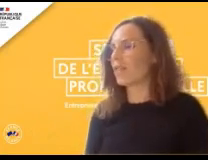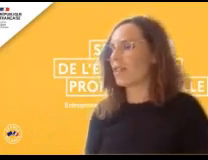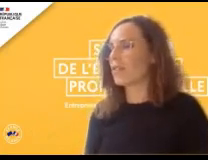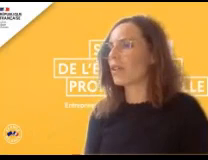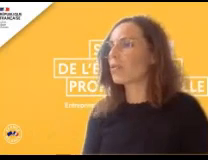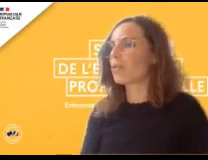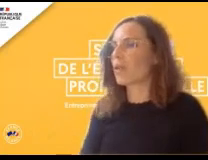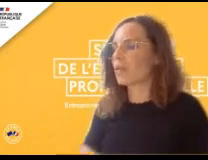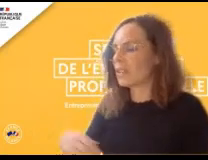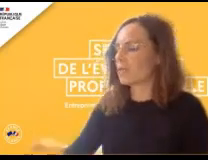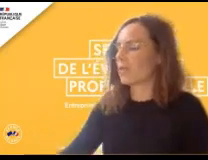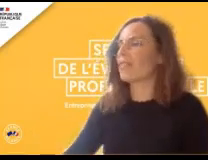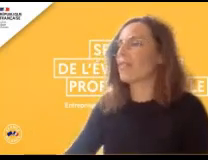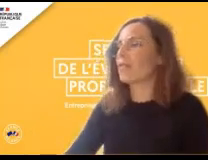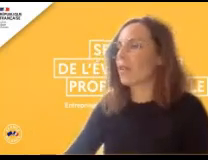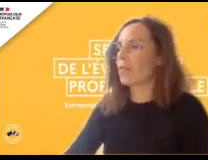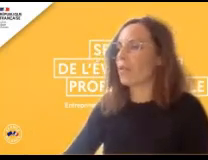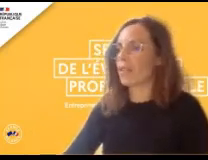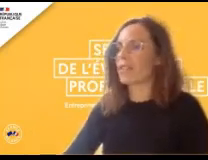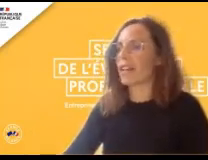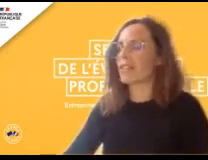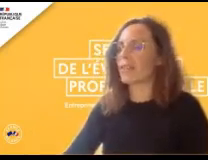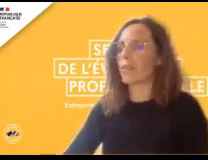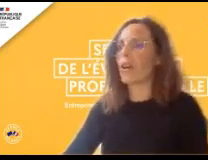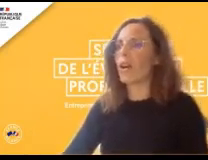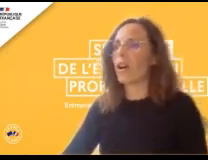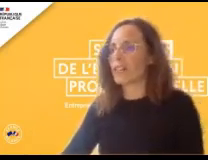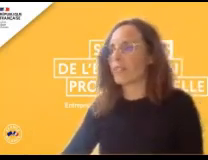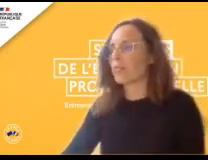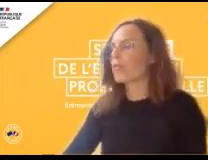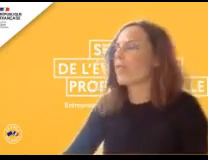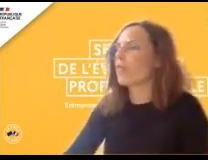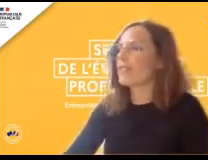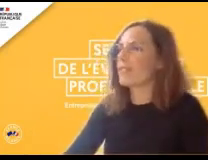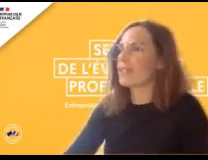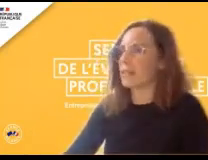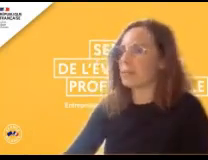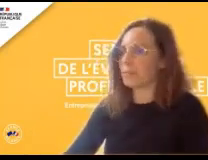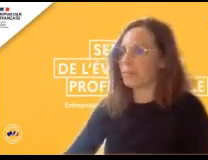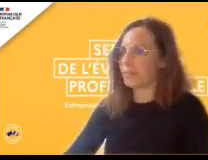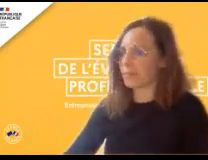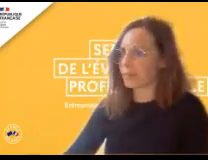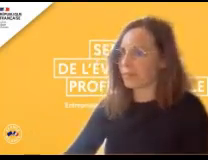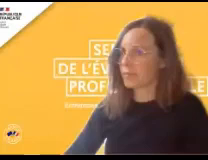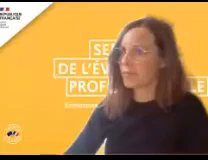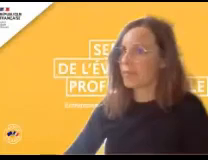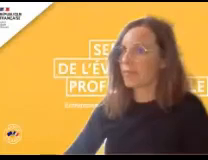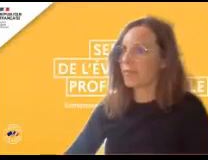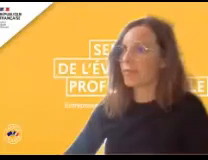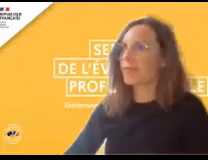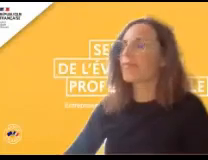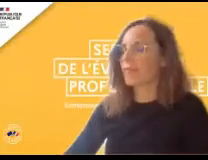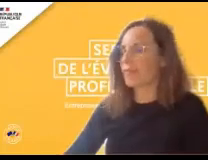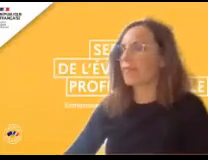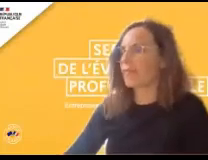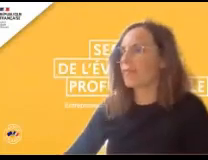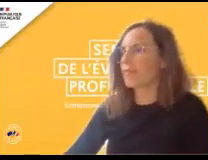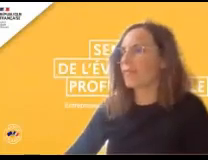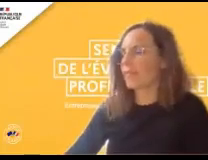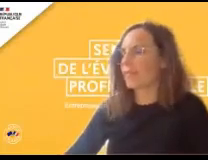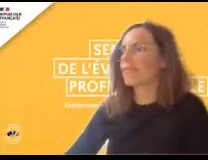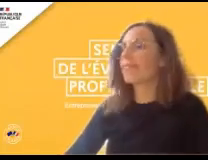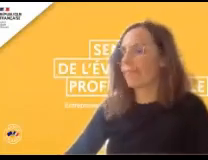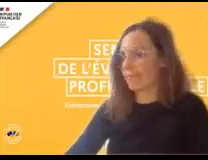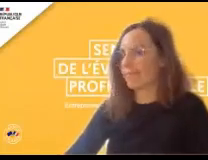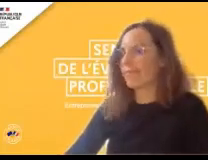Voilà, il y a aucun compte rendu qui sera fait à votre employeur, ça reste à 100% confidentiel. Même si l'employeur